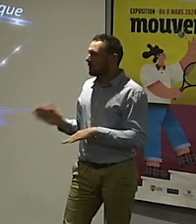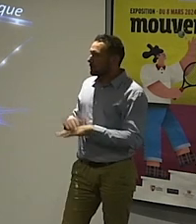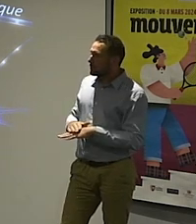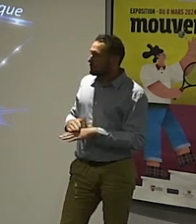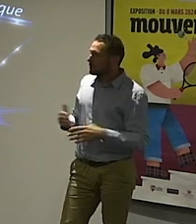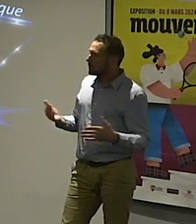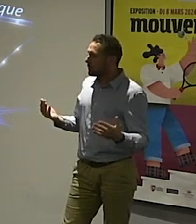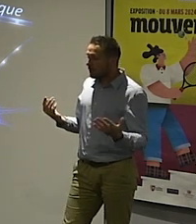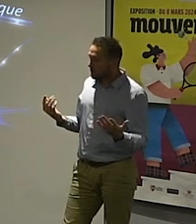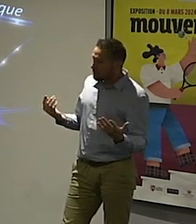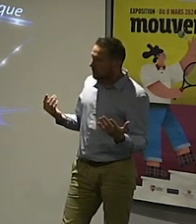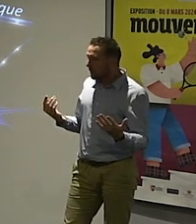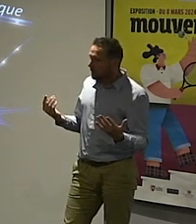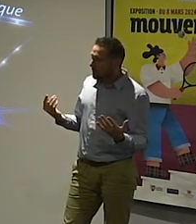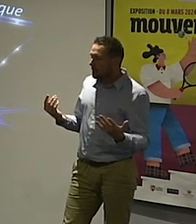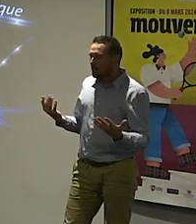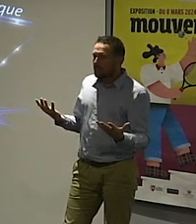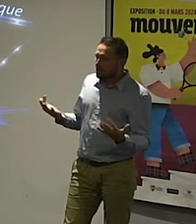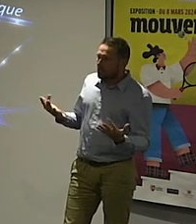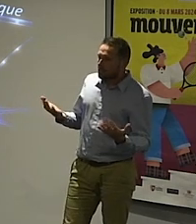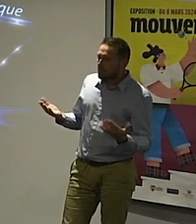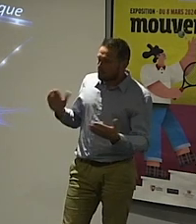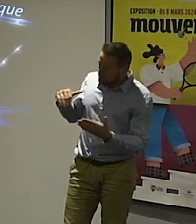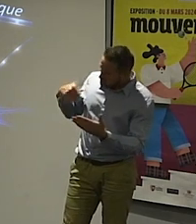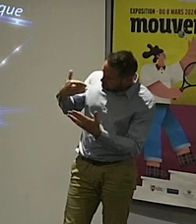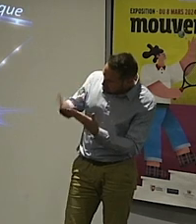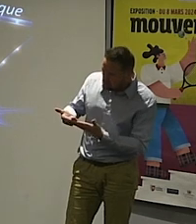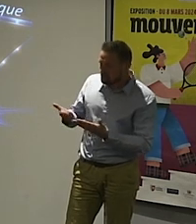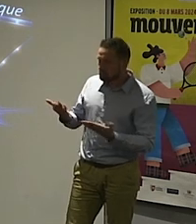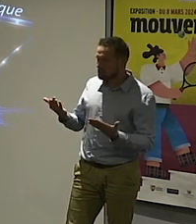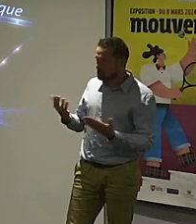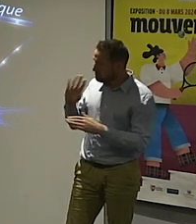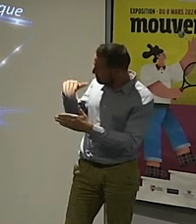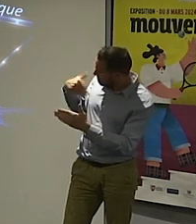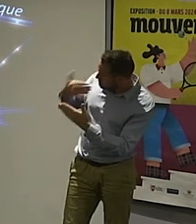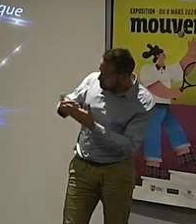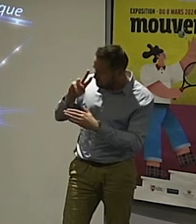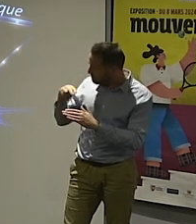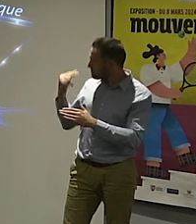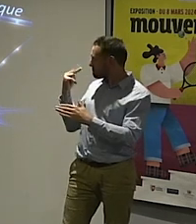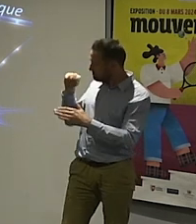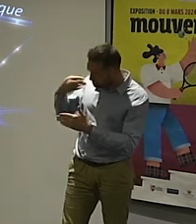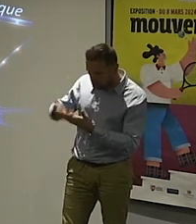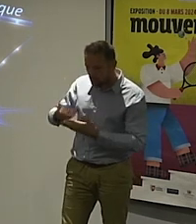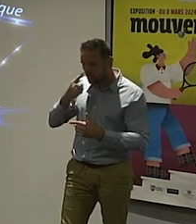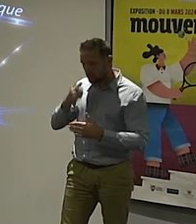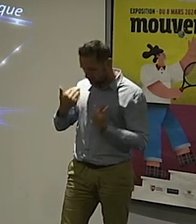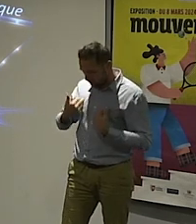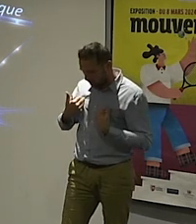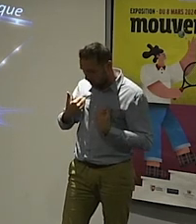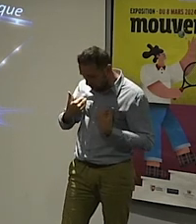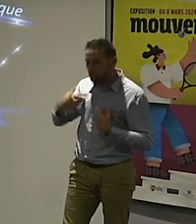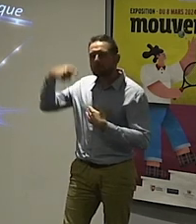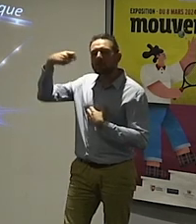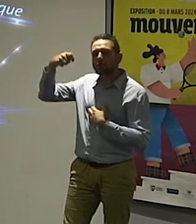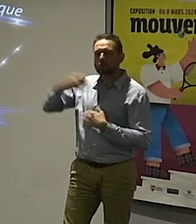le pouvoir, c'est pas fait pour ça, bref. Et maintenant, je suis contente d'être présidente. Pourquoi? Ben déjà, égoïstement, pour moi, pour mes neurones,